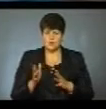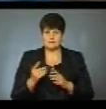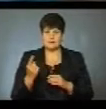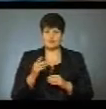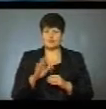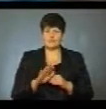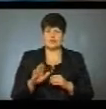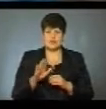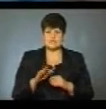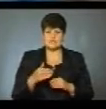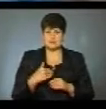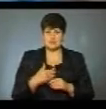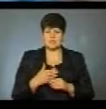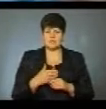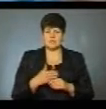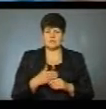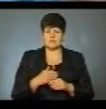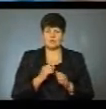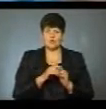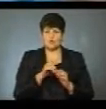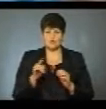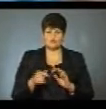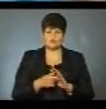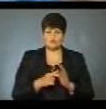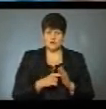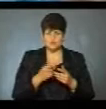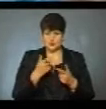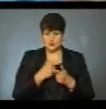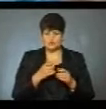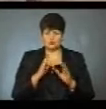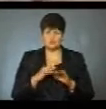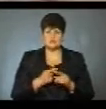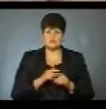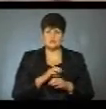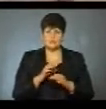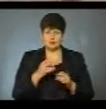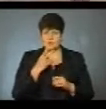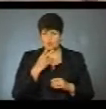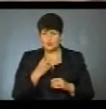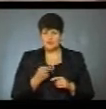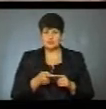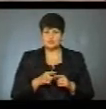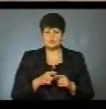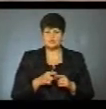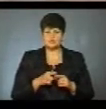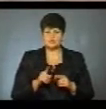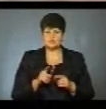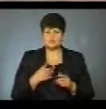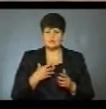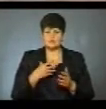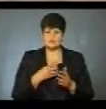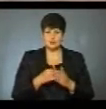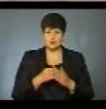1 вересня ми по кожному класу оголосили, що буде такий проєкт. Коли побачили, що ми свої